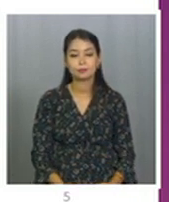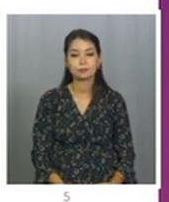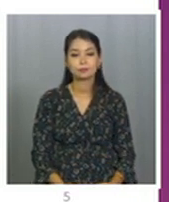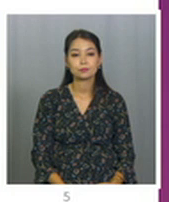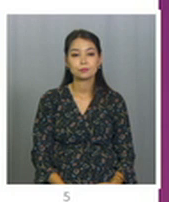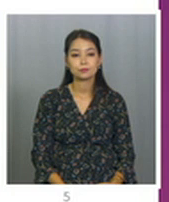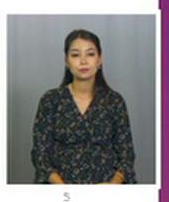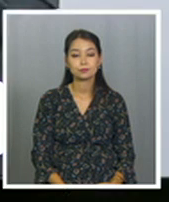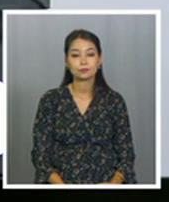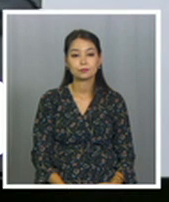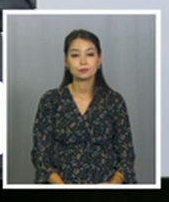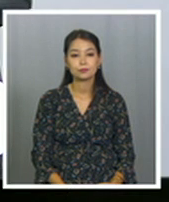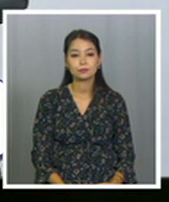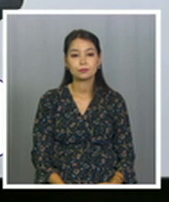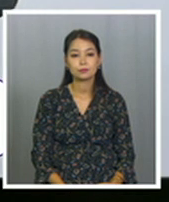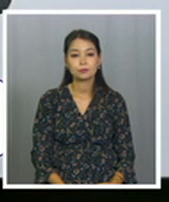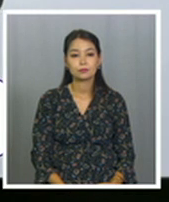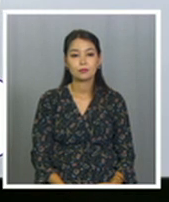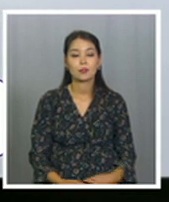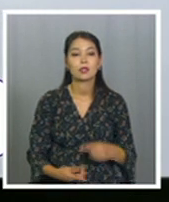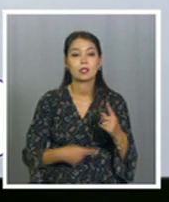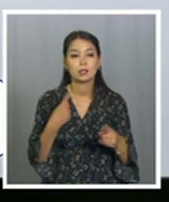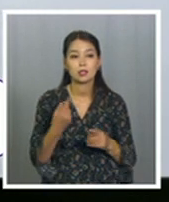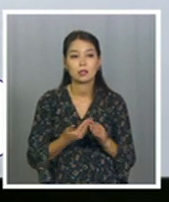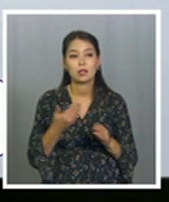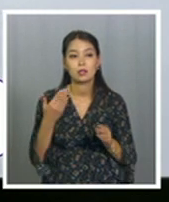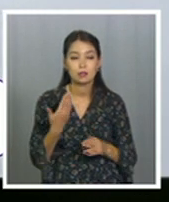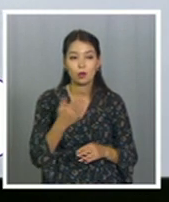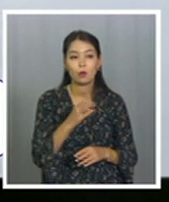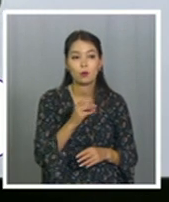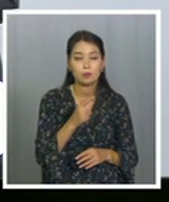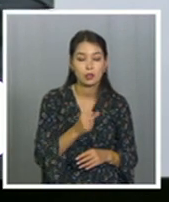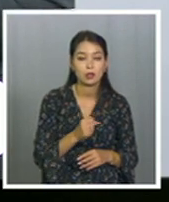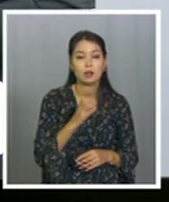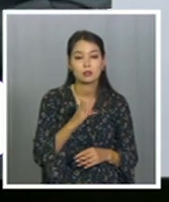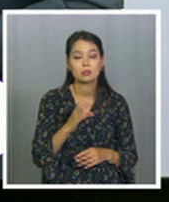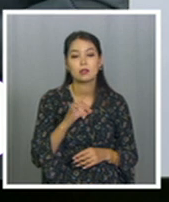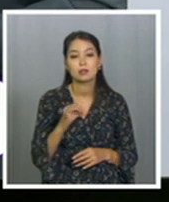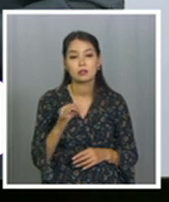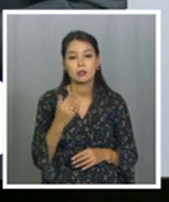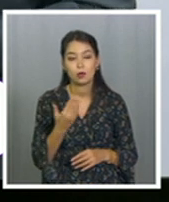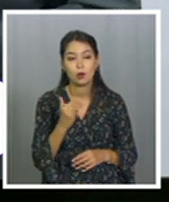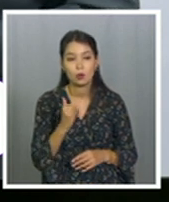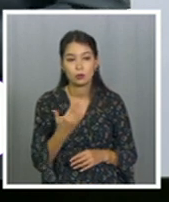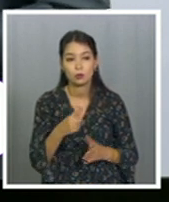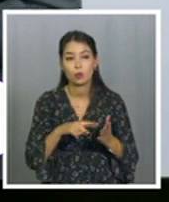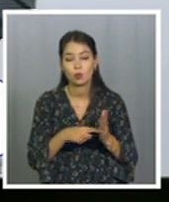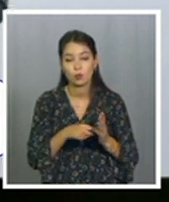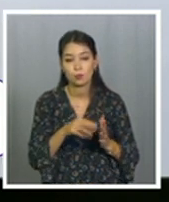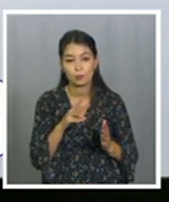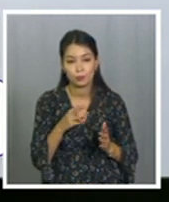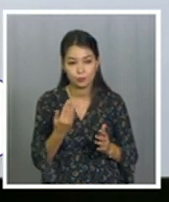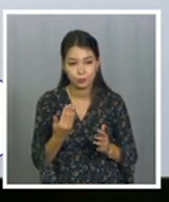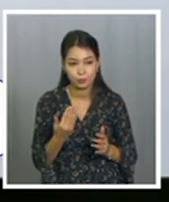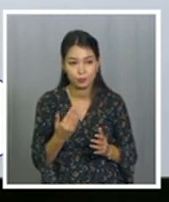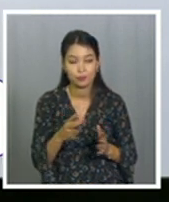Ал синустың алдындағы омега көбейтілген С көбейтілген кернеудің максимум мәнін тоқ